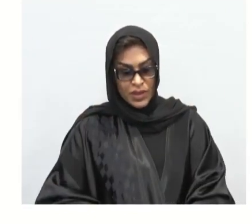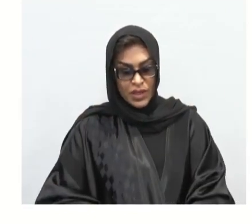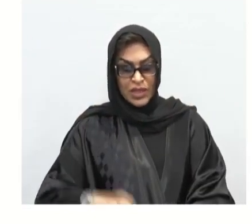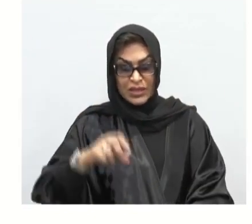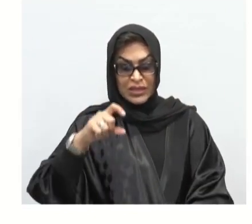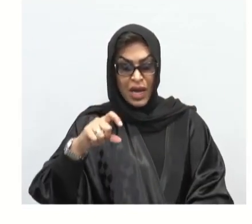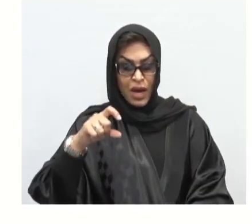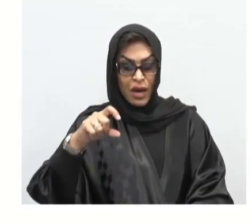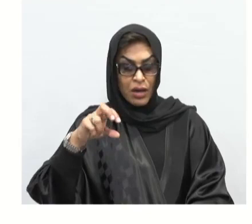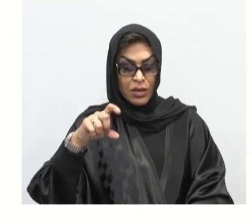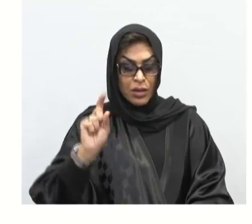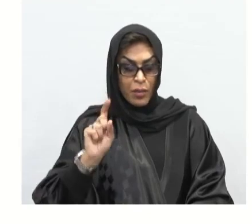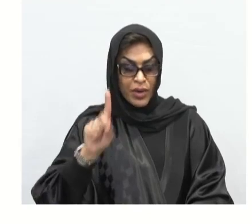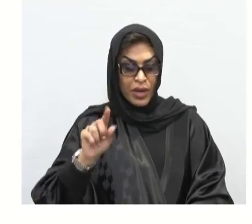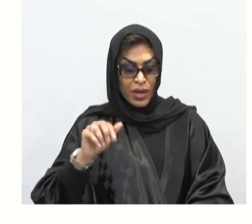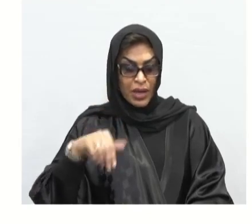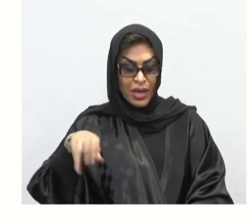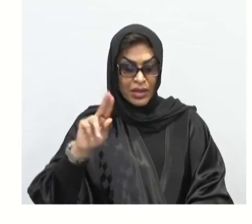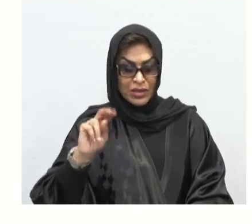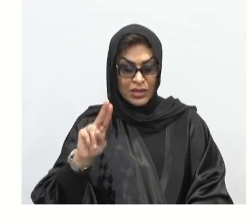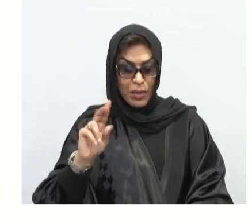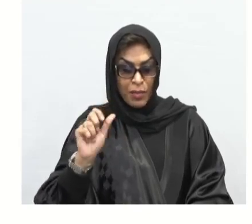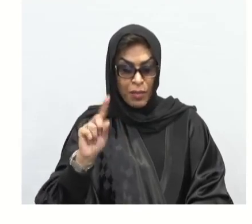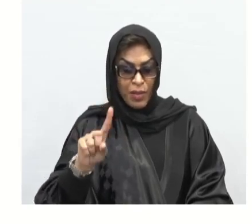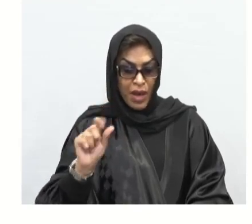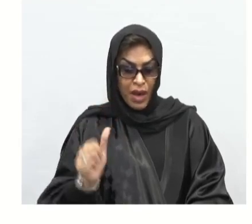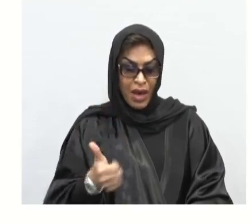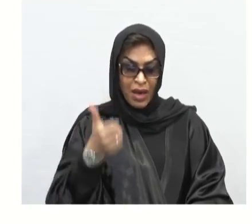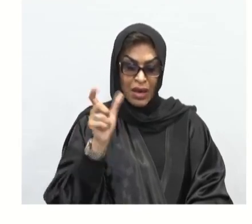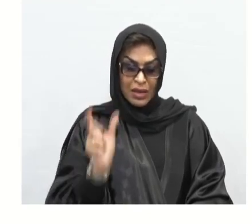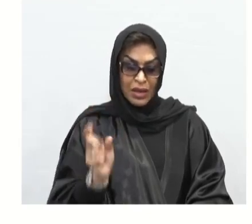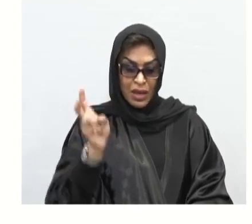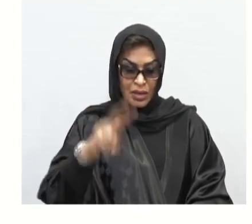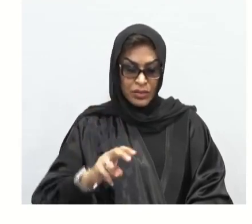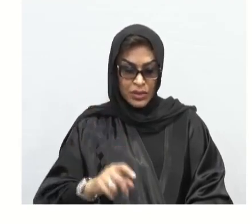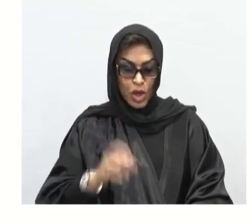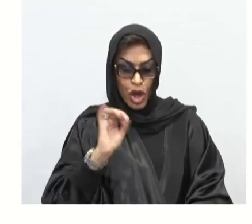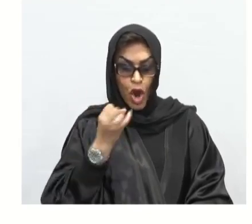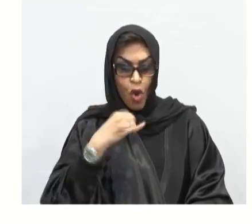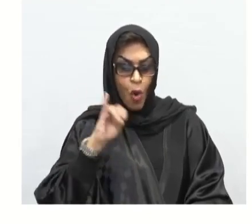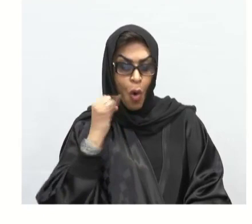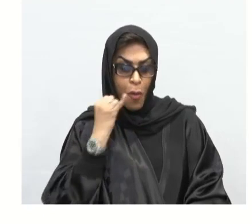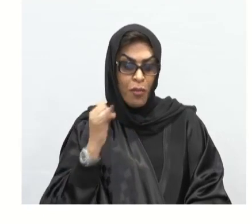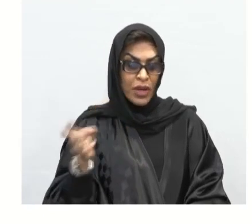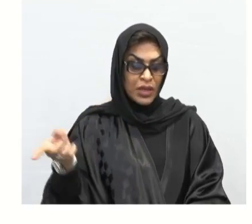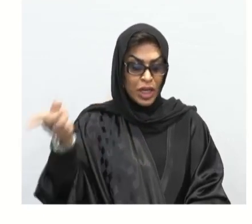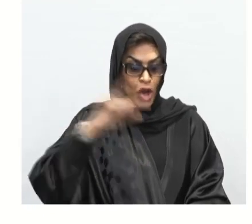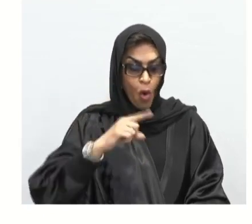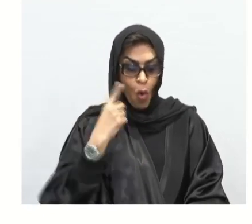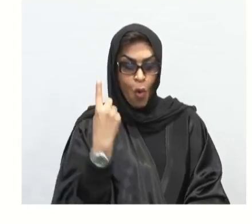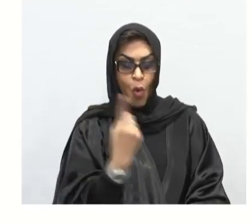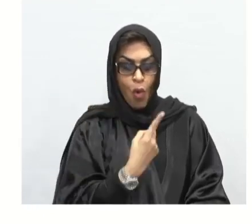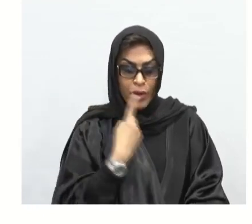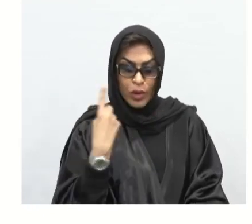مجره درب التبانه وذكرنا بانها هي مجرتنا الام وهي مجره لولبيه